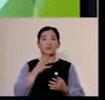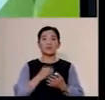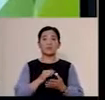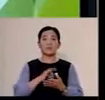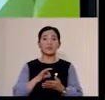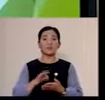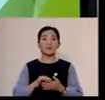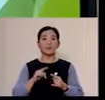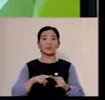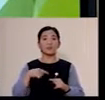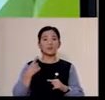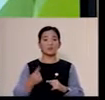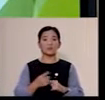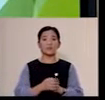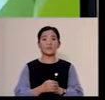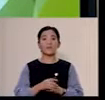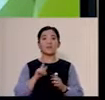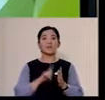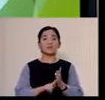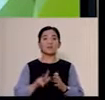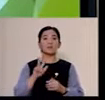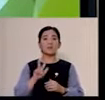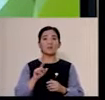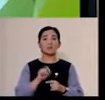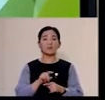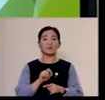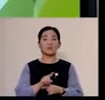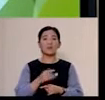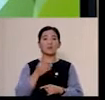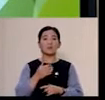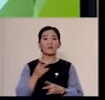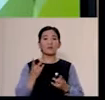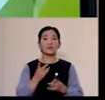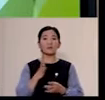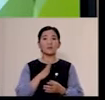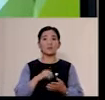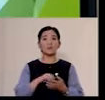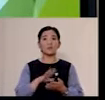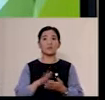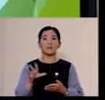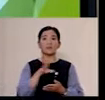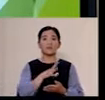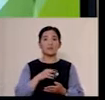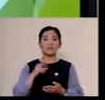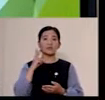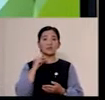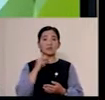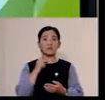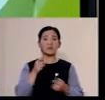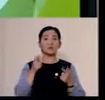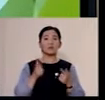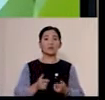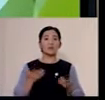ответом и перейдем к следующему. В 73-м задании вам надо было записать все числа натуральные,